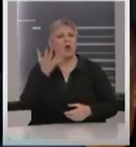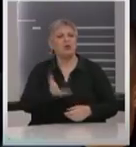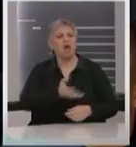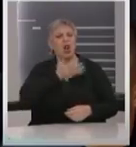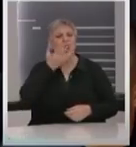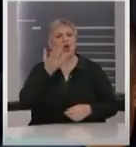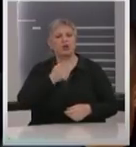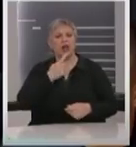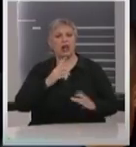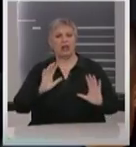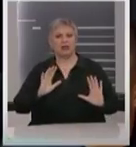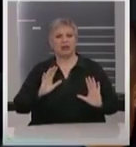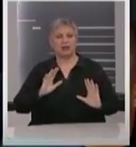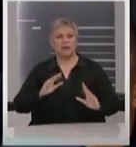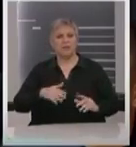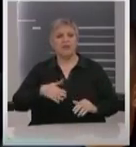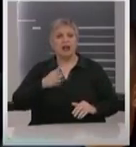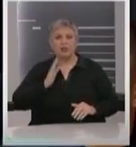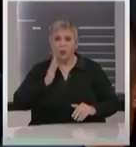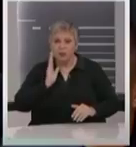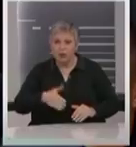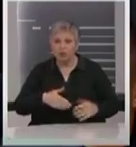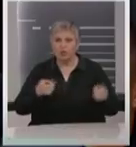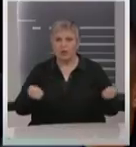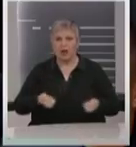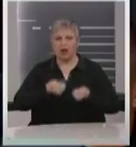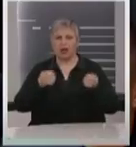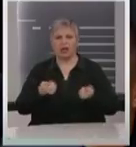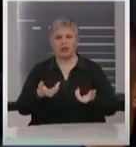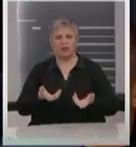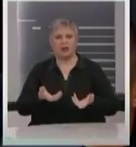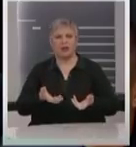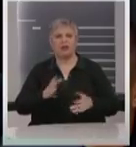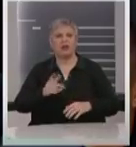Και έρχομαι, διότι δεν είναι τα πάντα οικονομία.